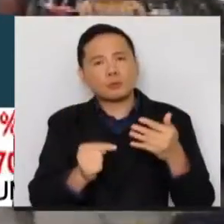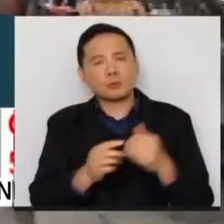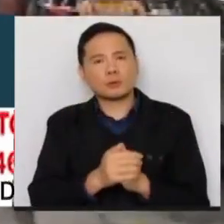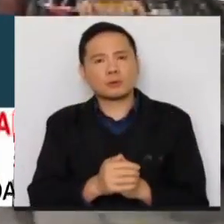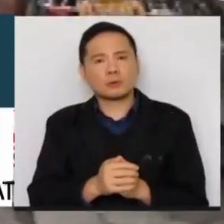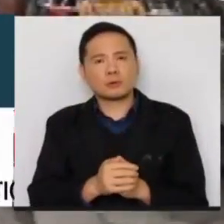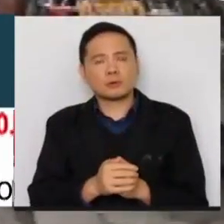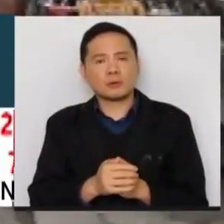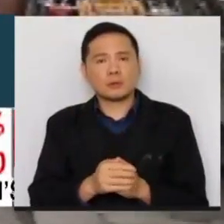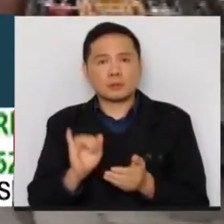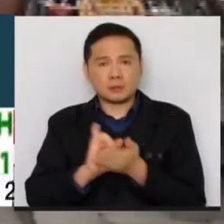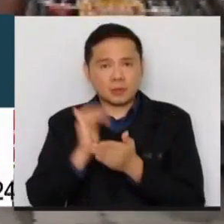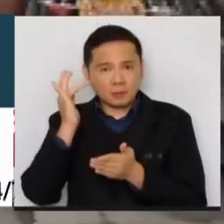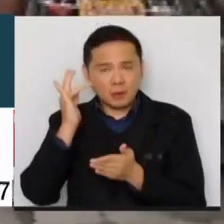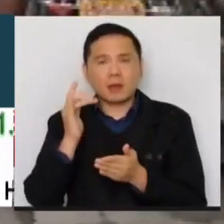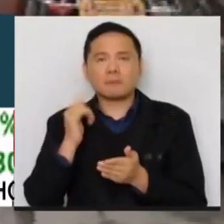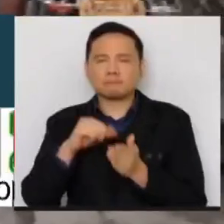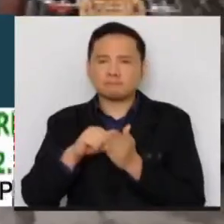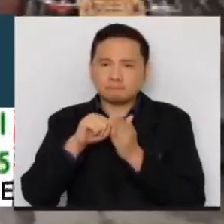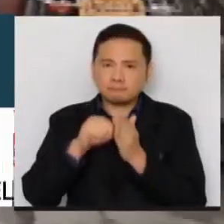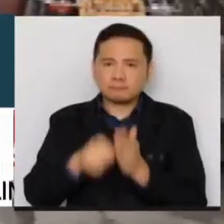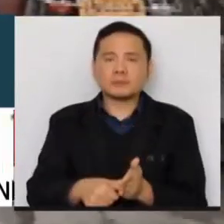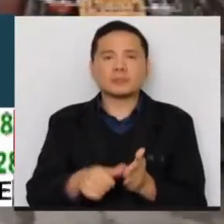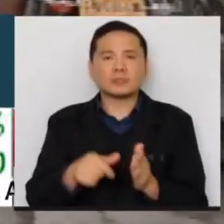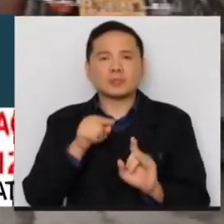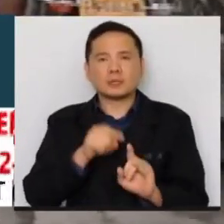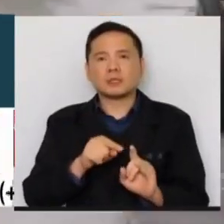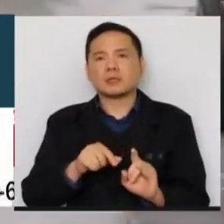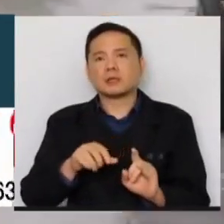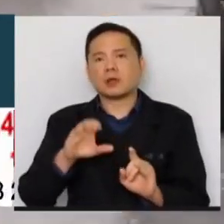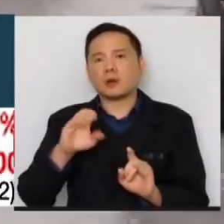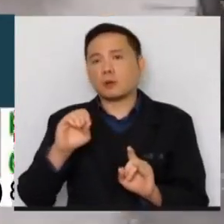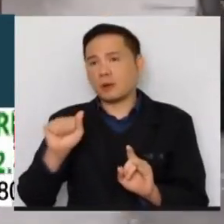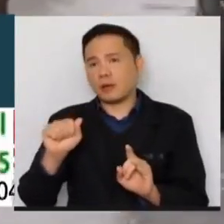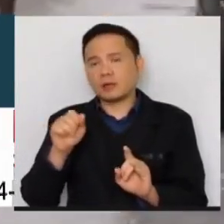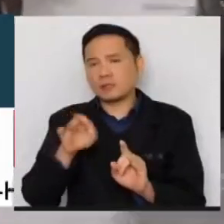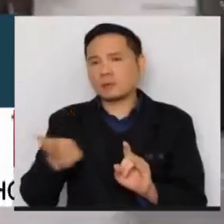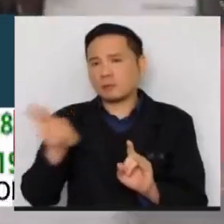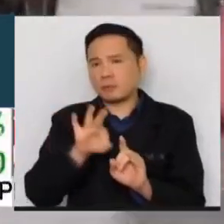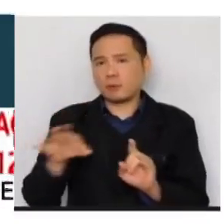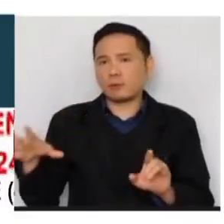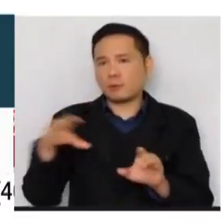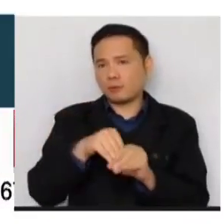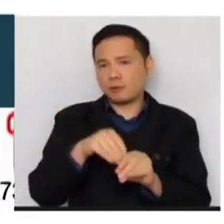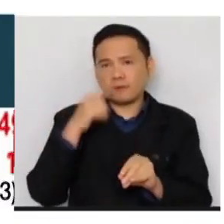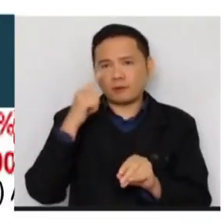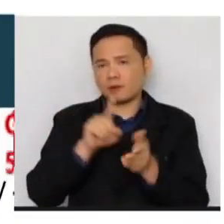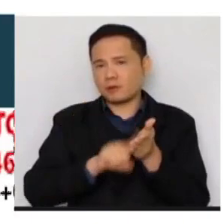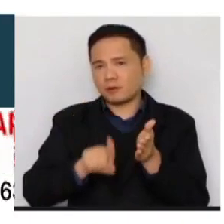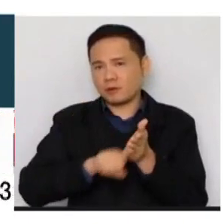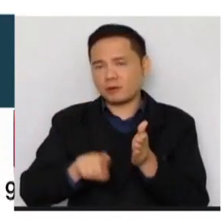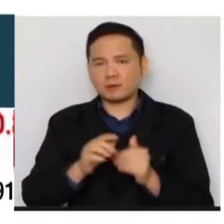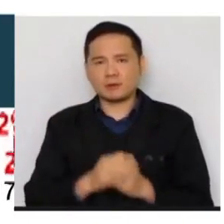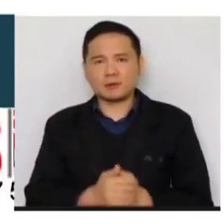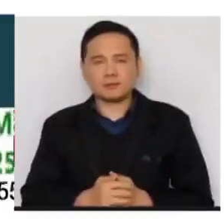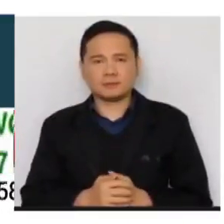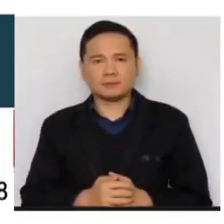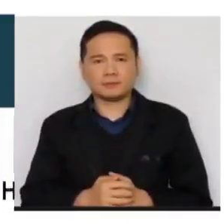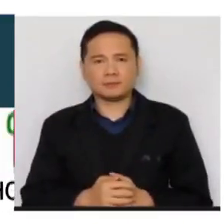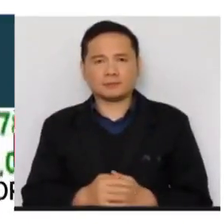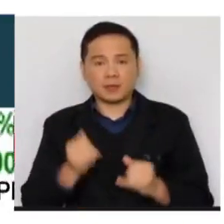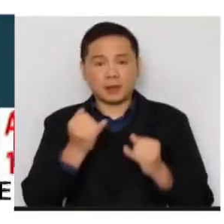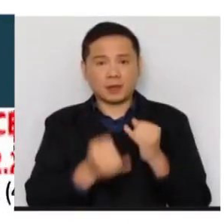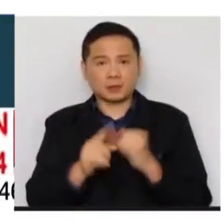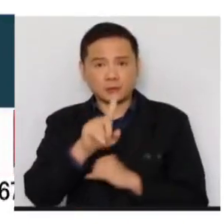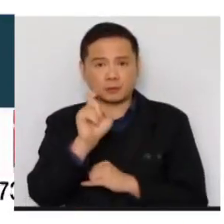dyan talaga is yung Commission on Audit. All right. Just a final questions